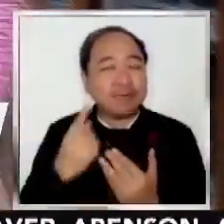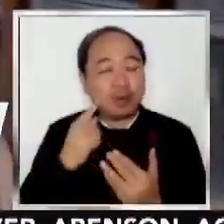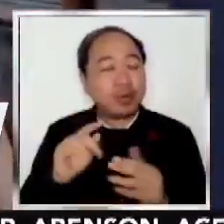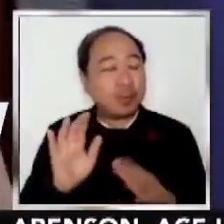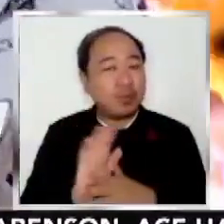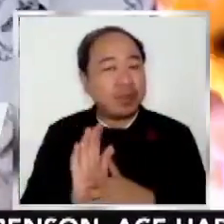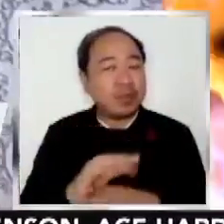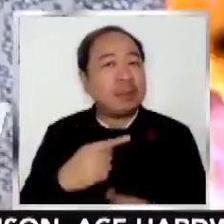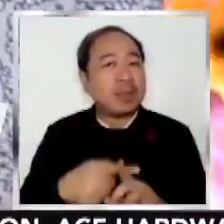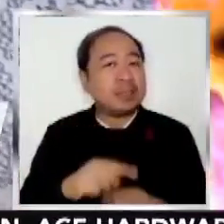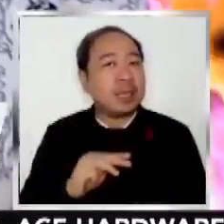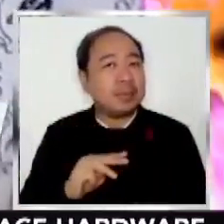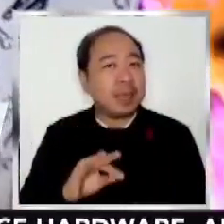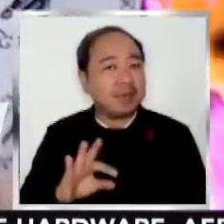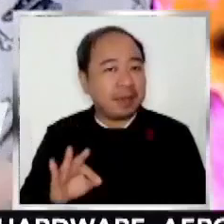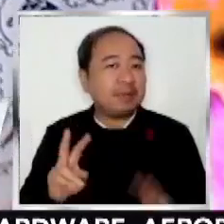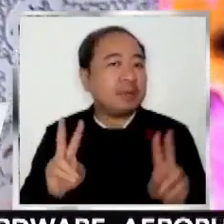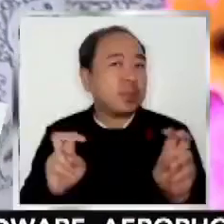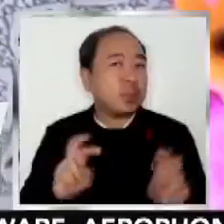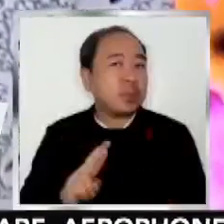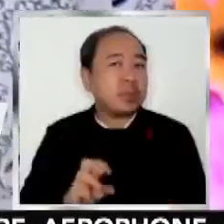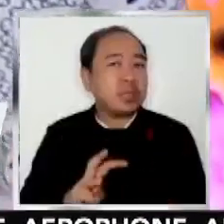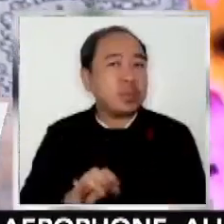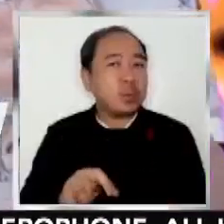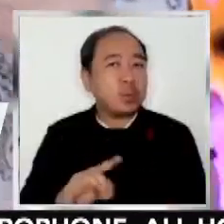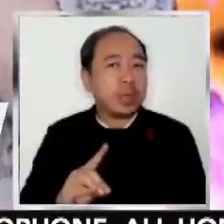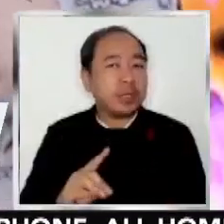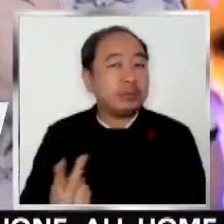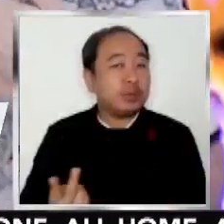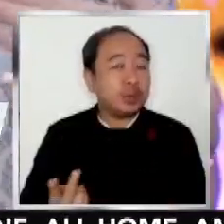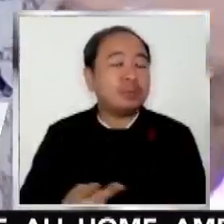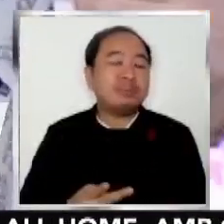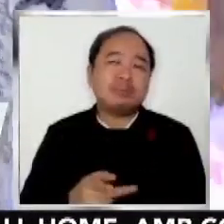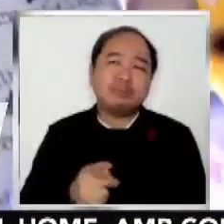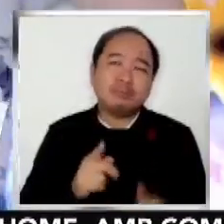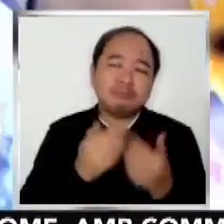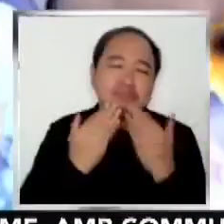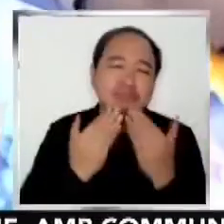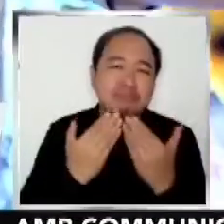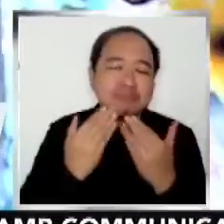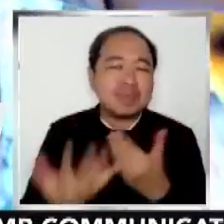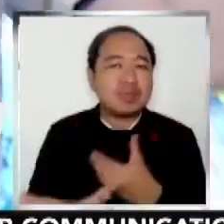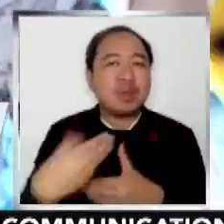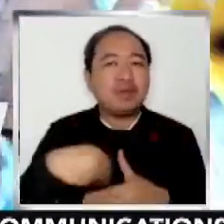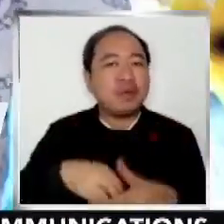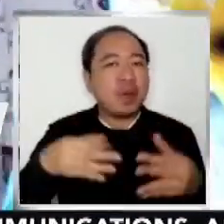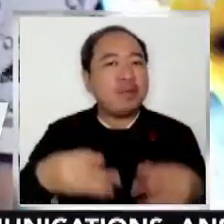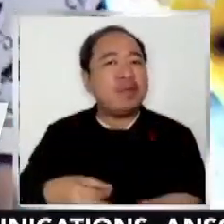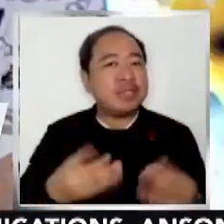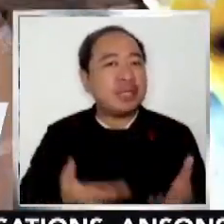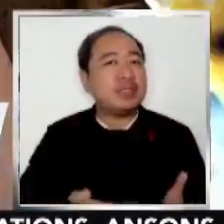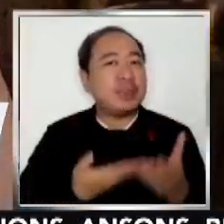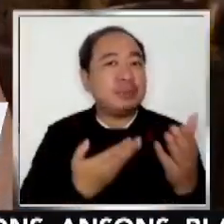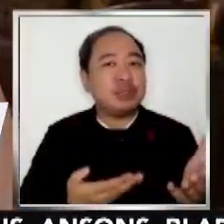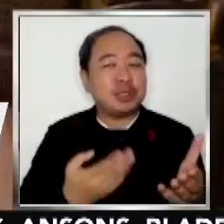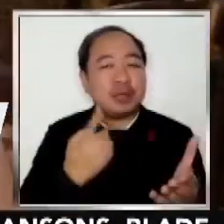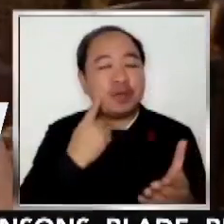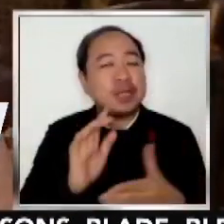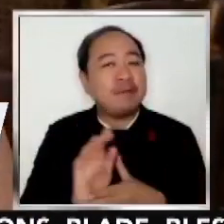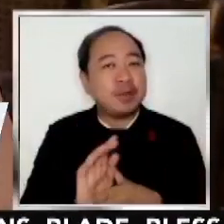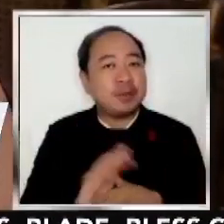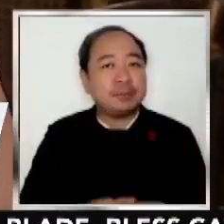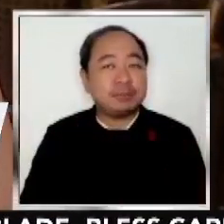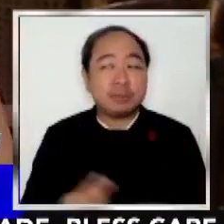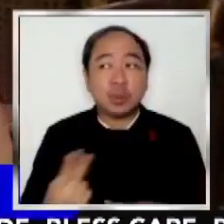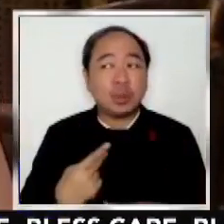na Rewind. Very grateful daw ang Dong Yan na kabilang sa official entries ang kanilang film. Sobrang thankful kami.